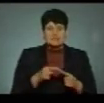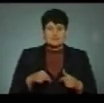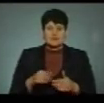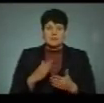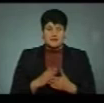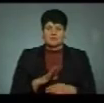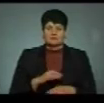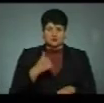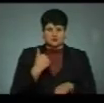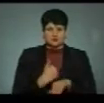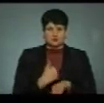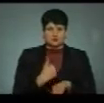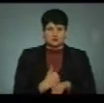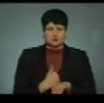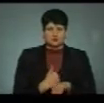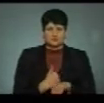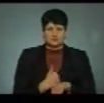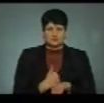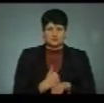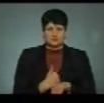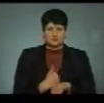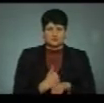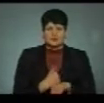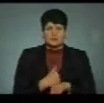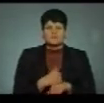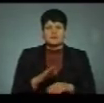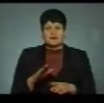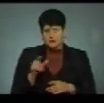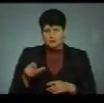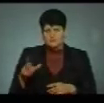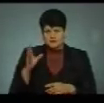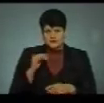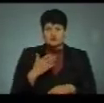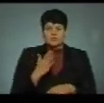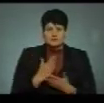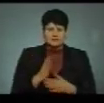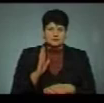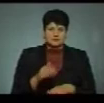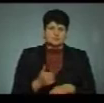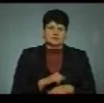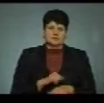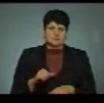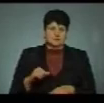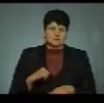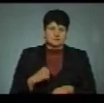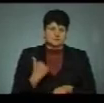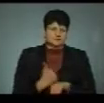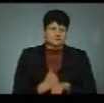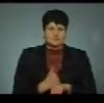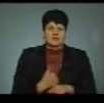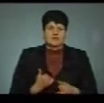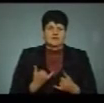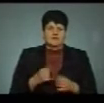бути пріоритетною. А мешканці Тернополя вважають, що вона мала бути пріоритетною для міської